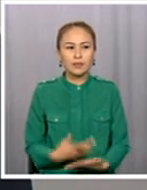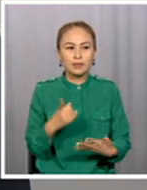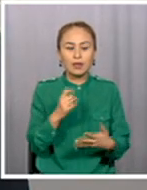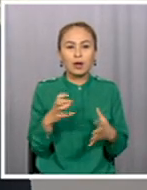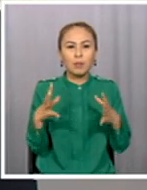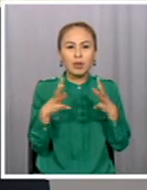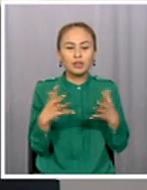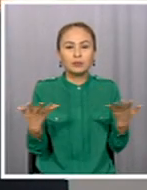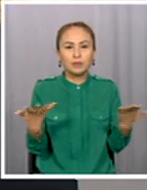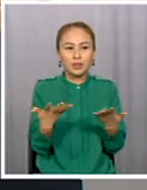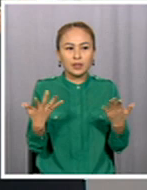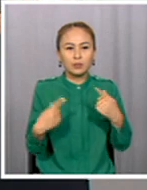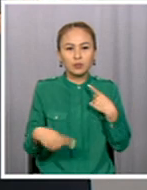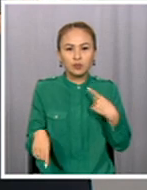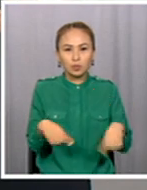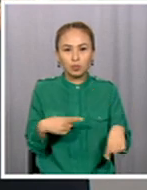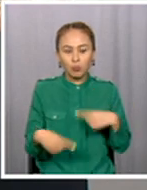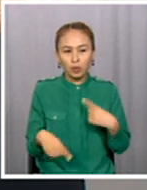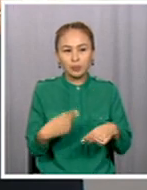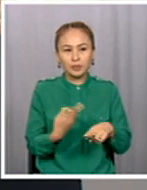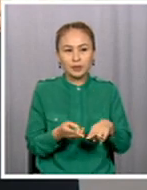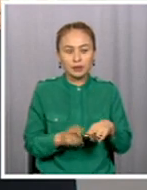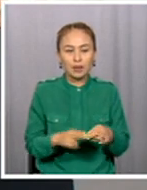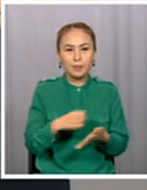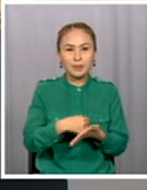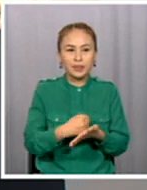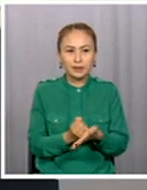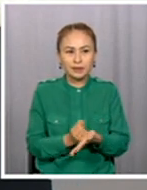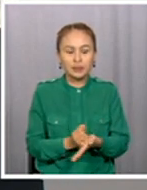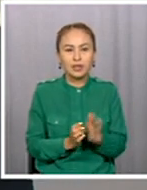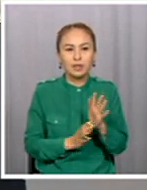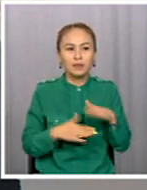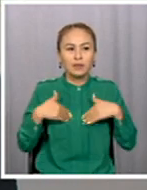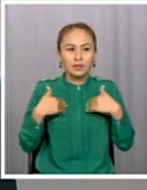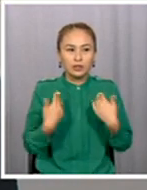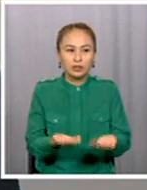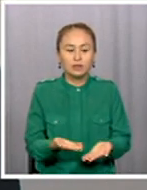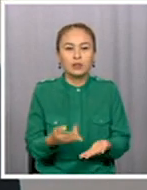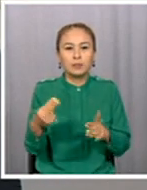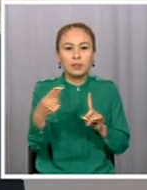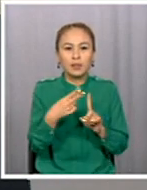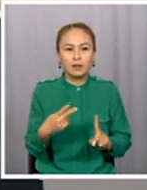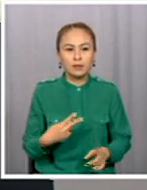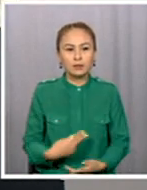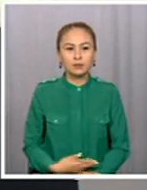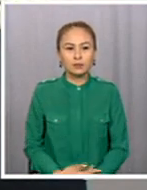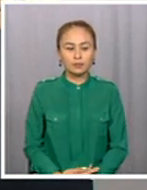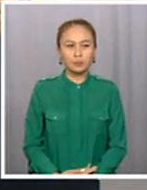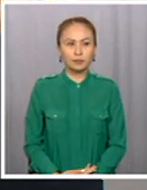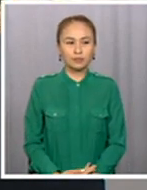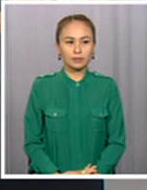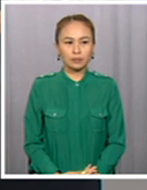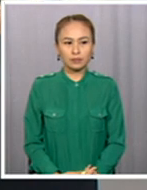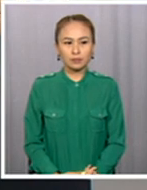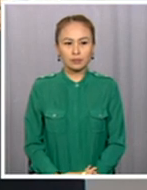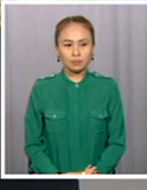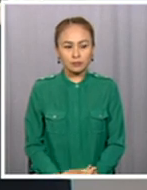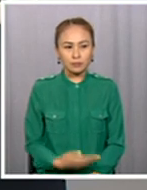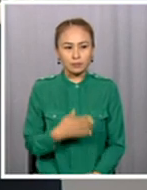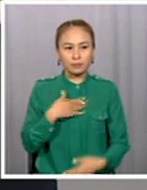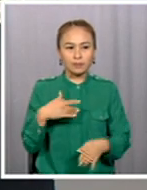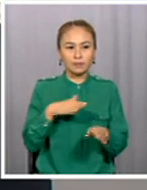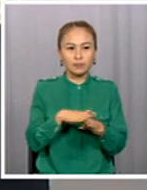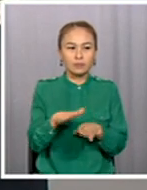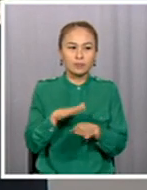каким? Футбольным. Это определение, выраженное прилагательным. Итак, ребята, мы выполнили с